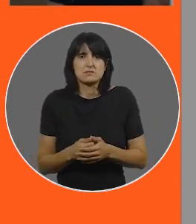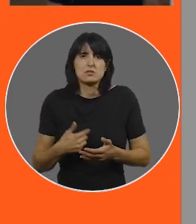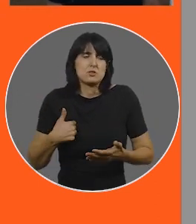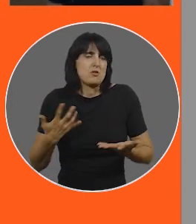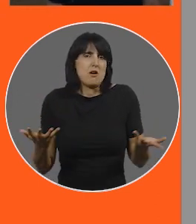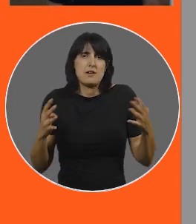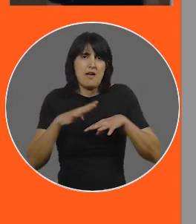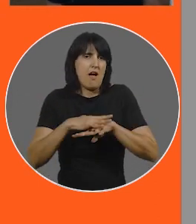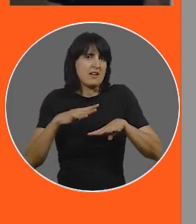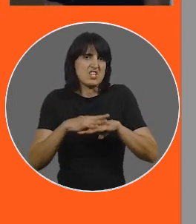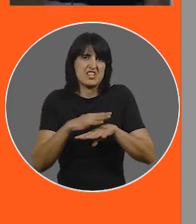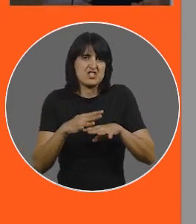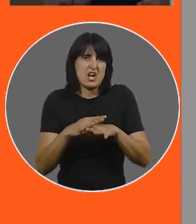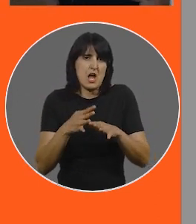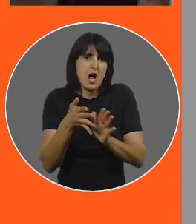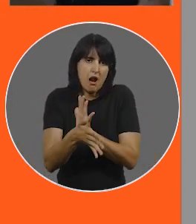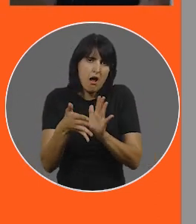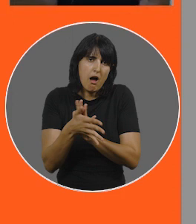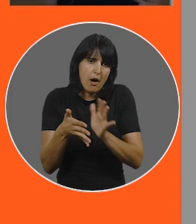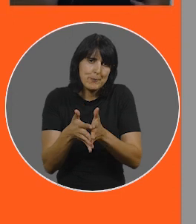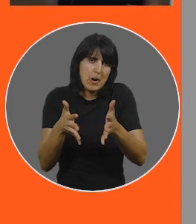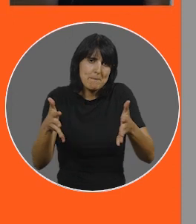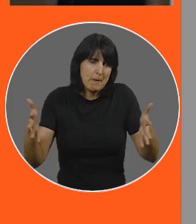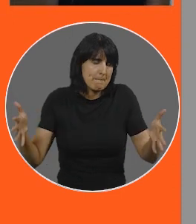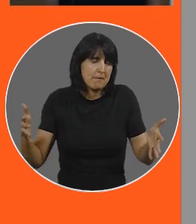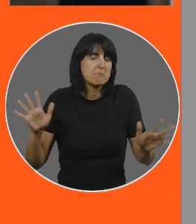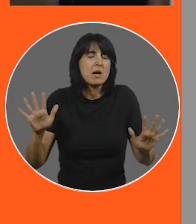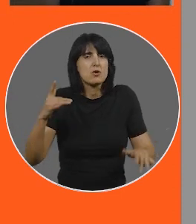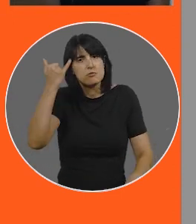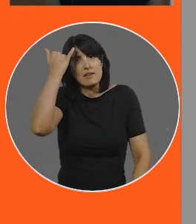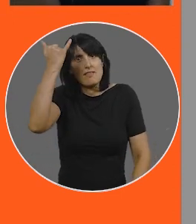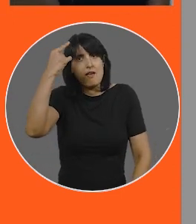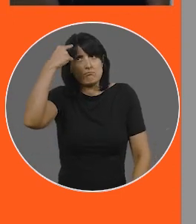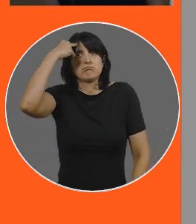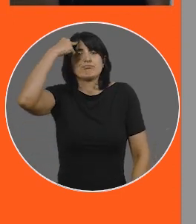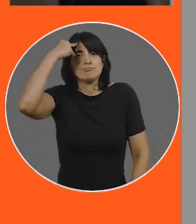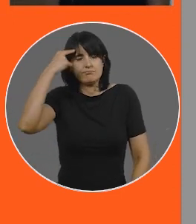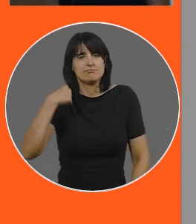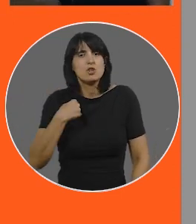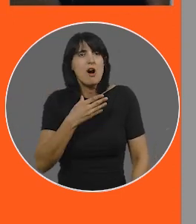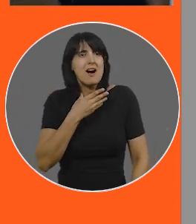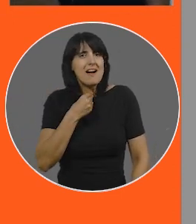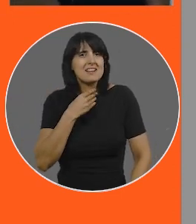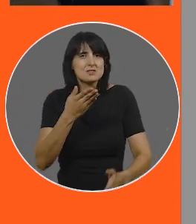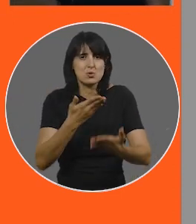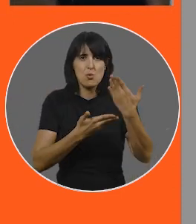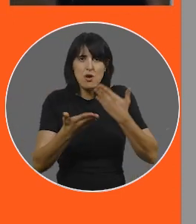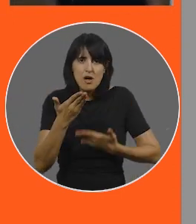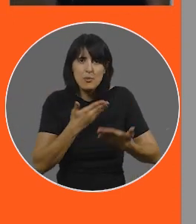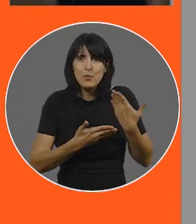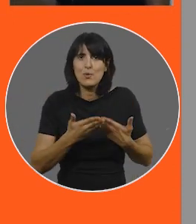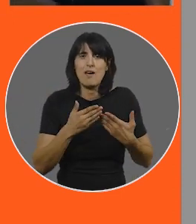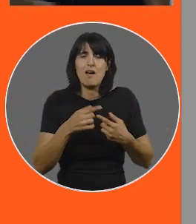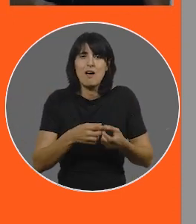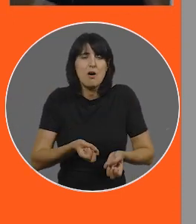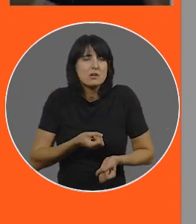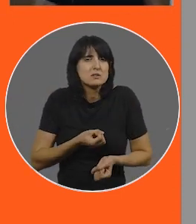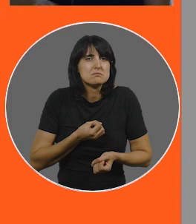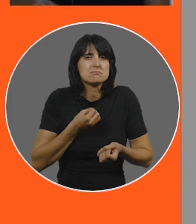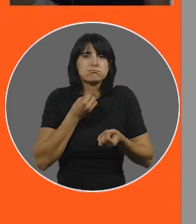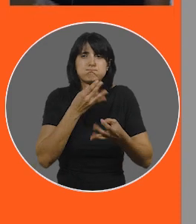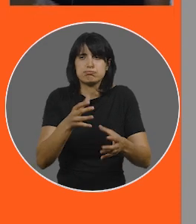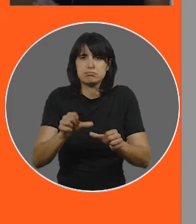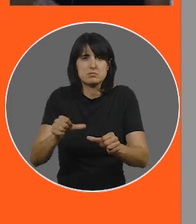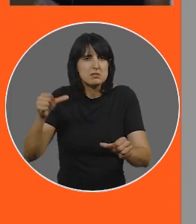ara no em vull allargar amb la xarxa AccessCat, però sí que m'interessaria que us quedés aquesta idea, no? Que tenim ganes de col·laborar, que tenim ganes de